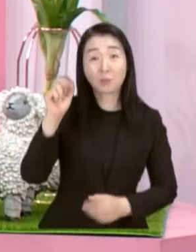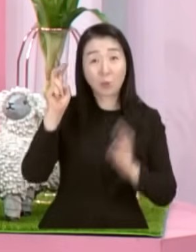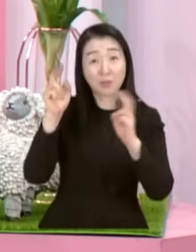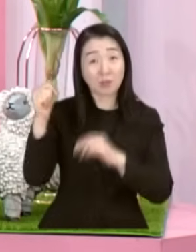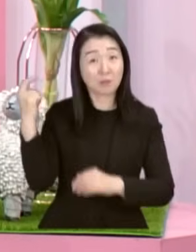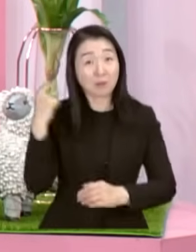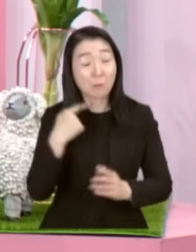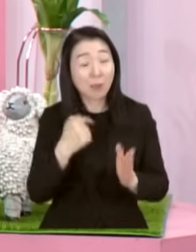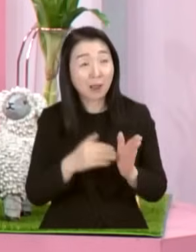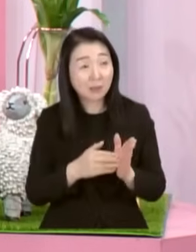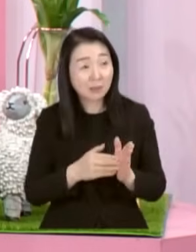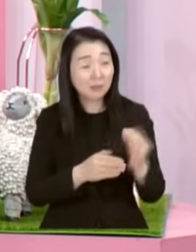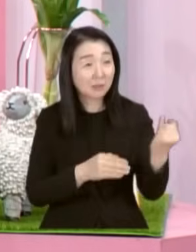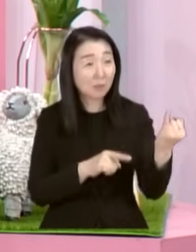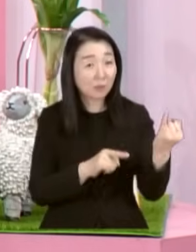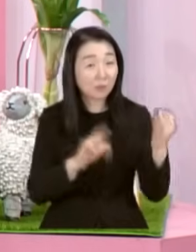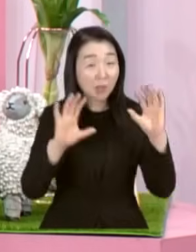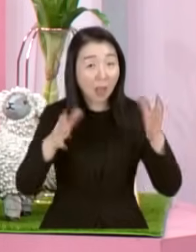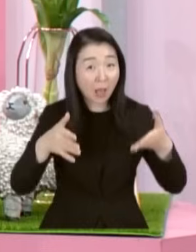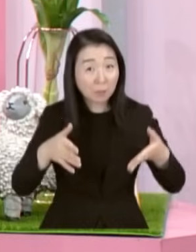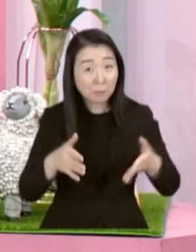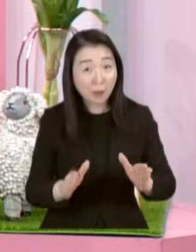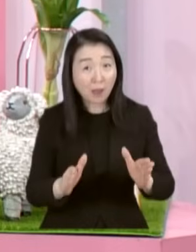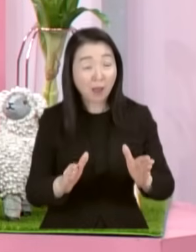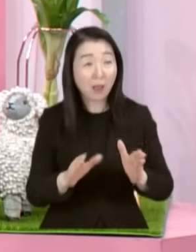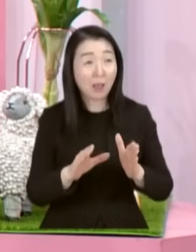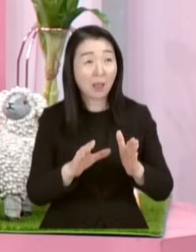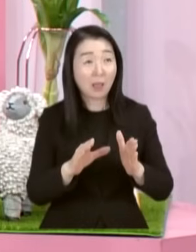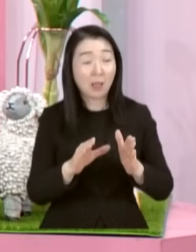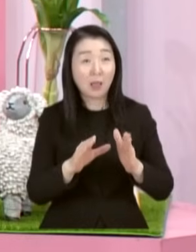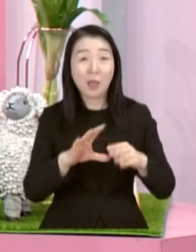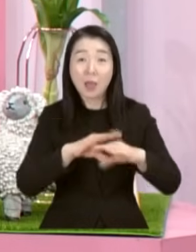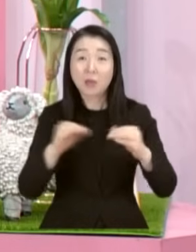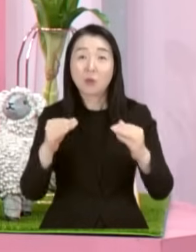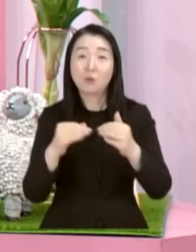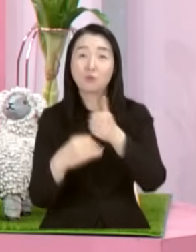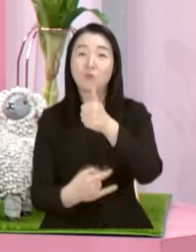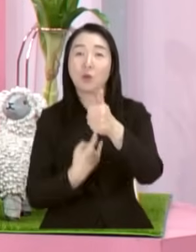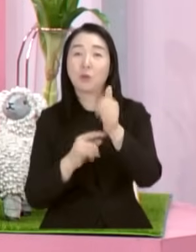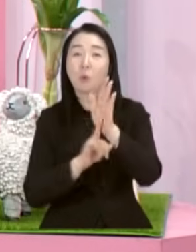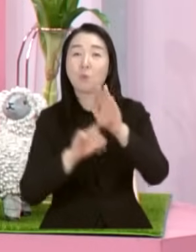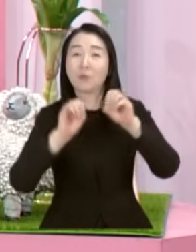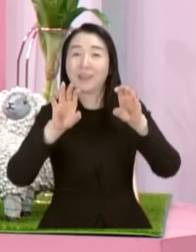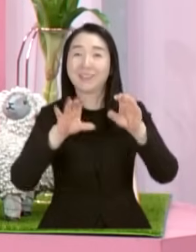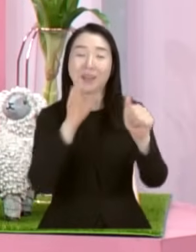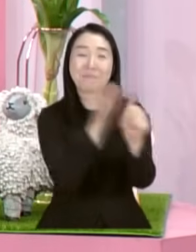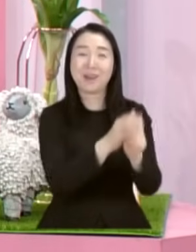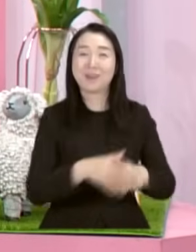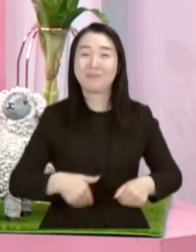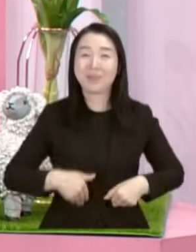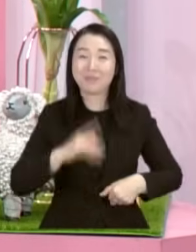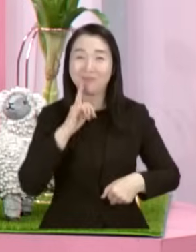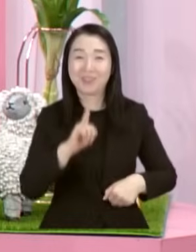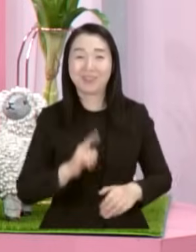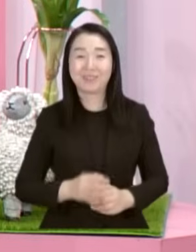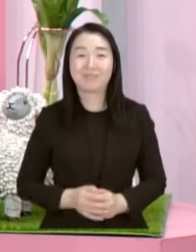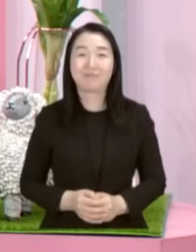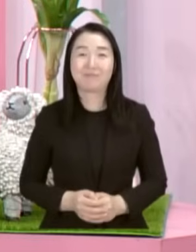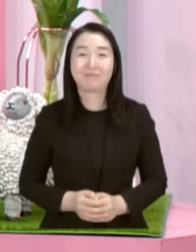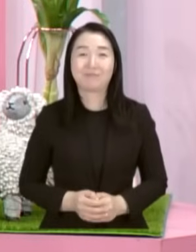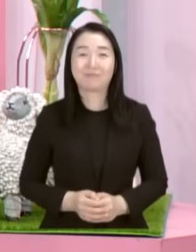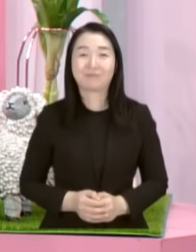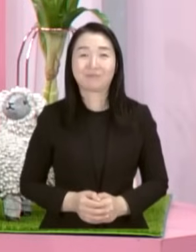사모님 우리 출생 이문 대책위원회 홍보대사 하셔야 됩니다. 그래가지고